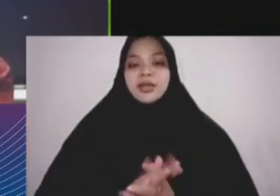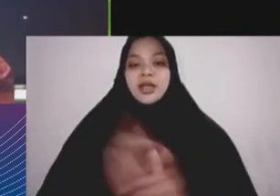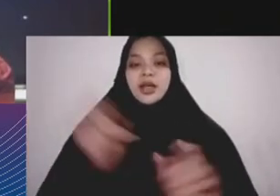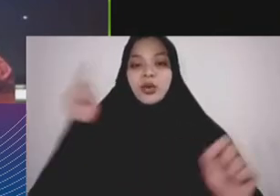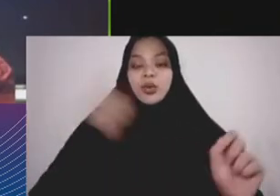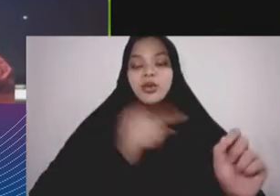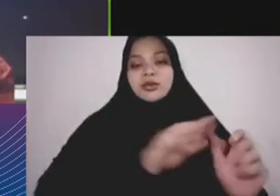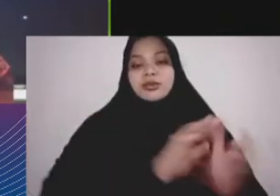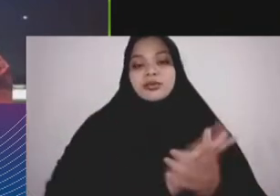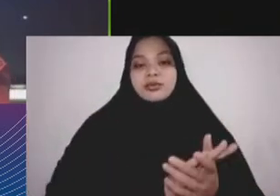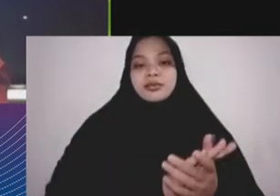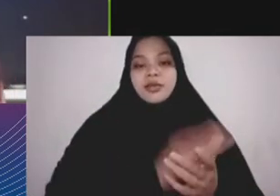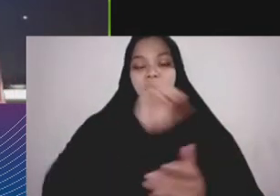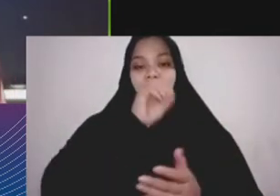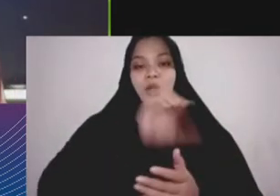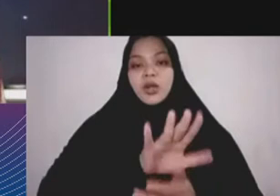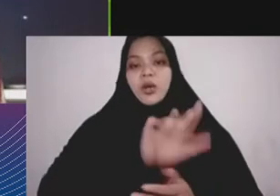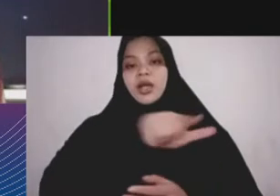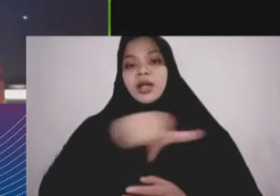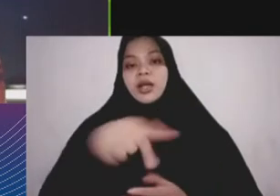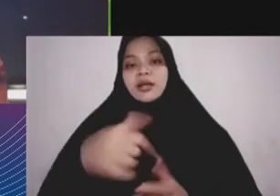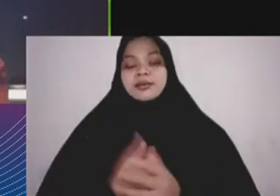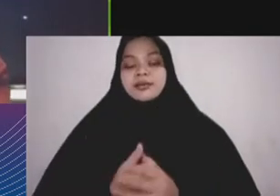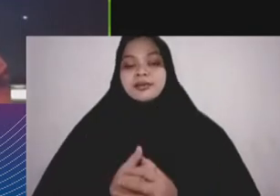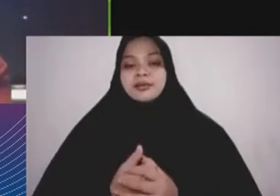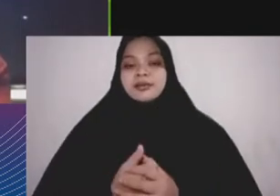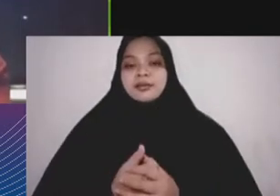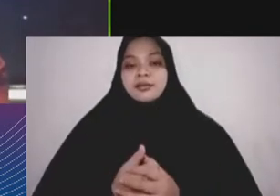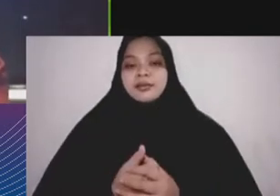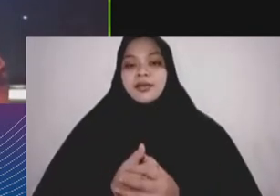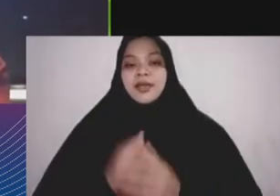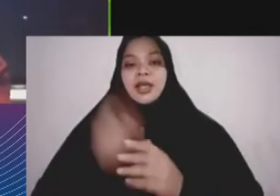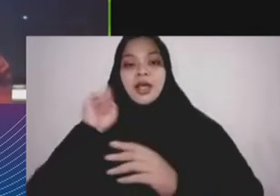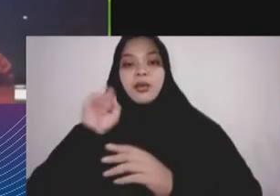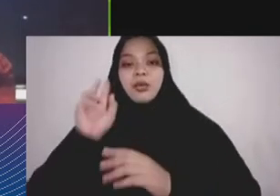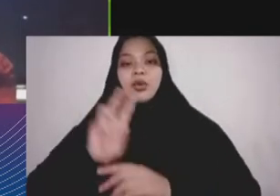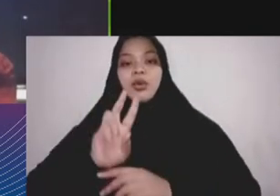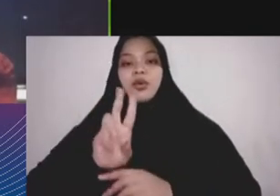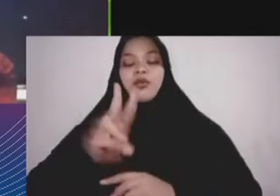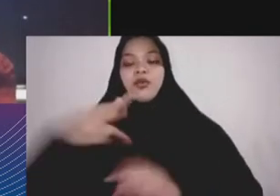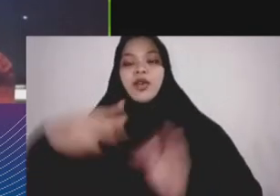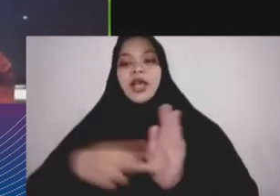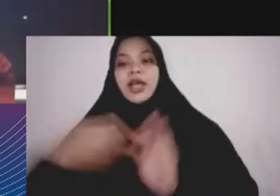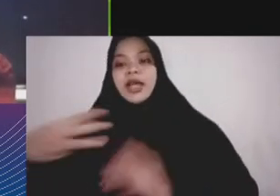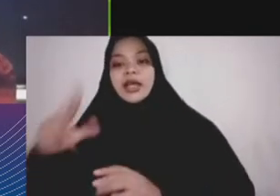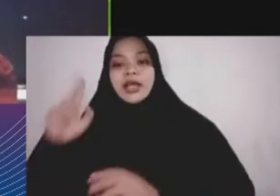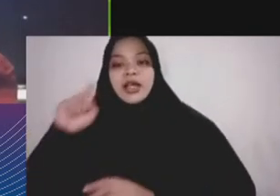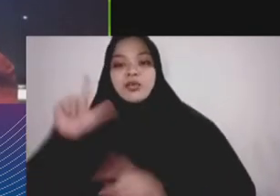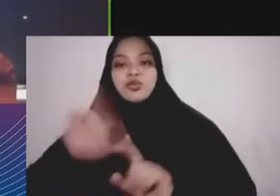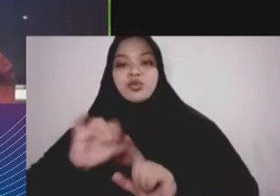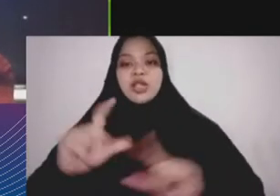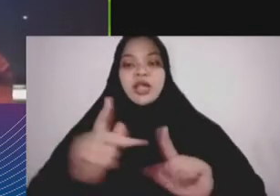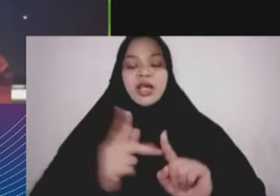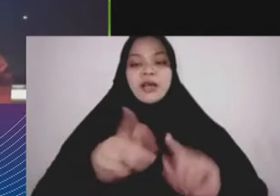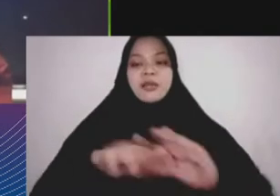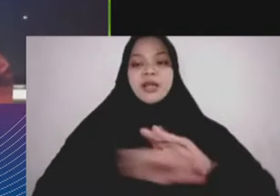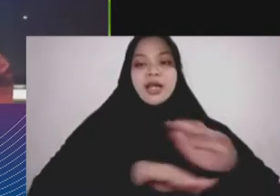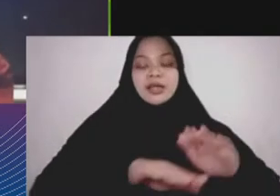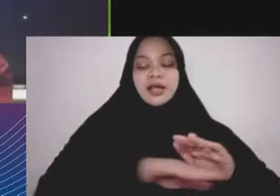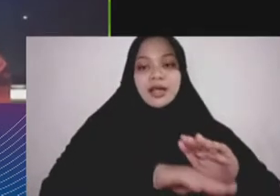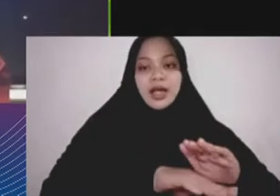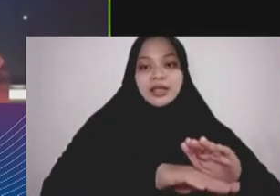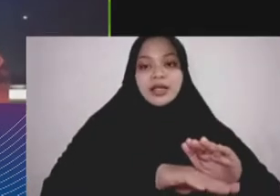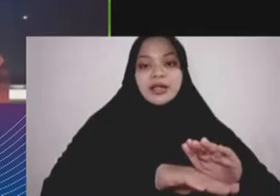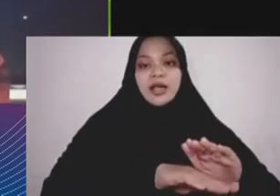panelists. I think it's for Ibu Fena and juga Ibu Dia. Based on your perspectives, which